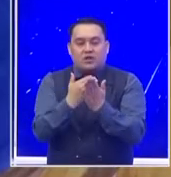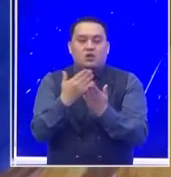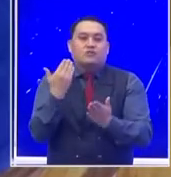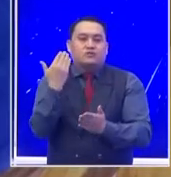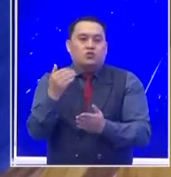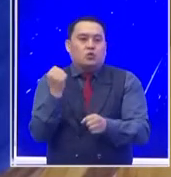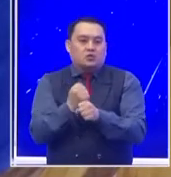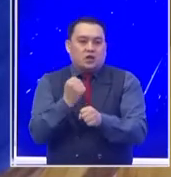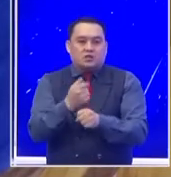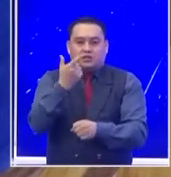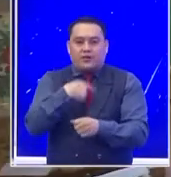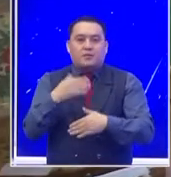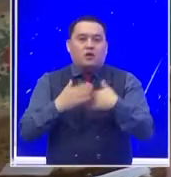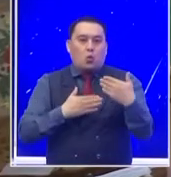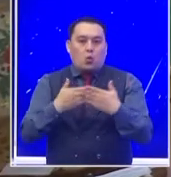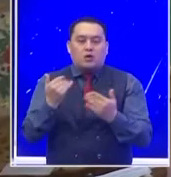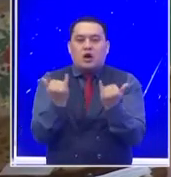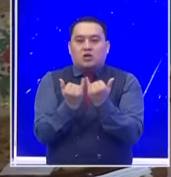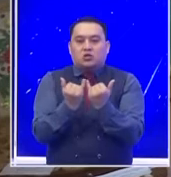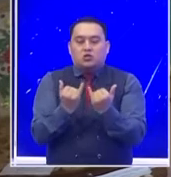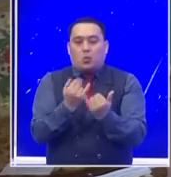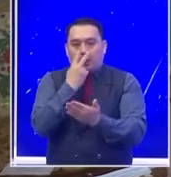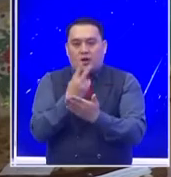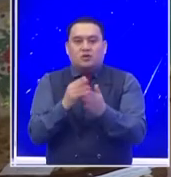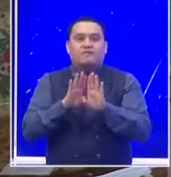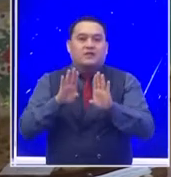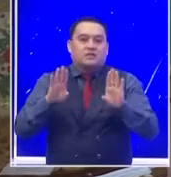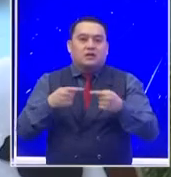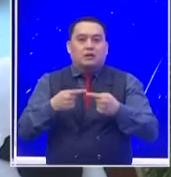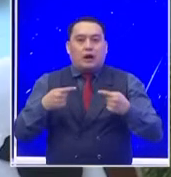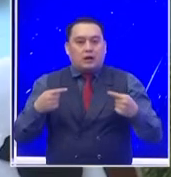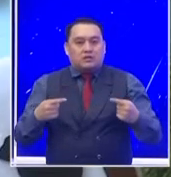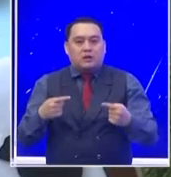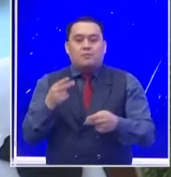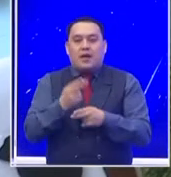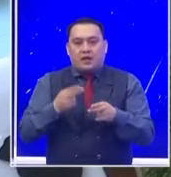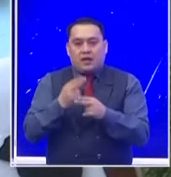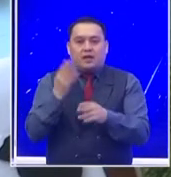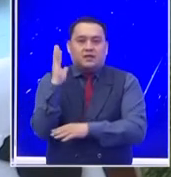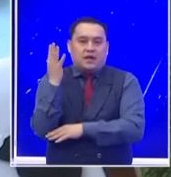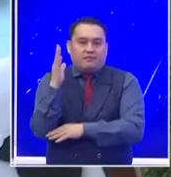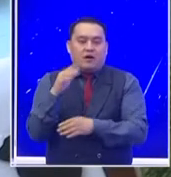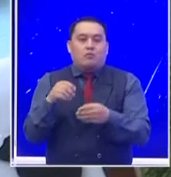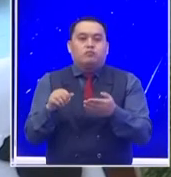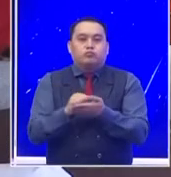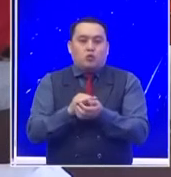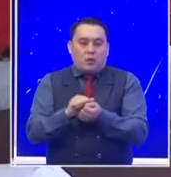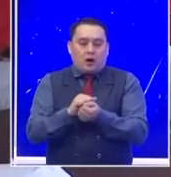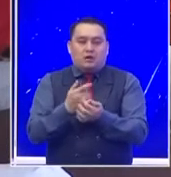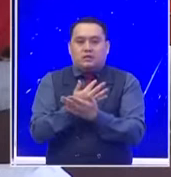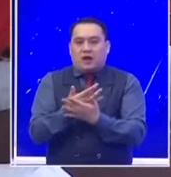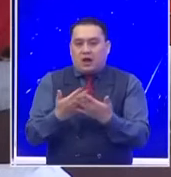все сделано своими руками для гостей была развернута выставка различных изделий из металла дерево бумаги и других материалов